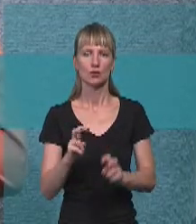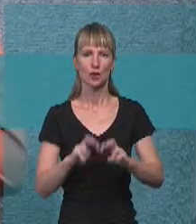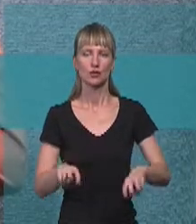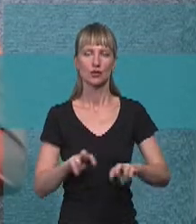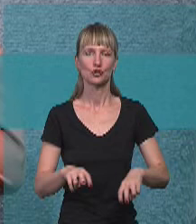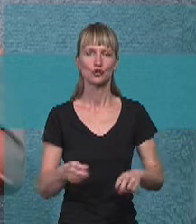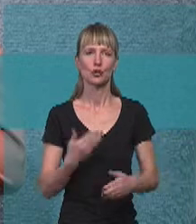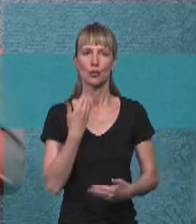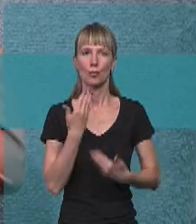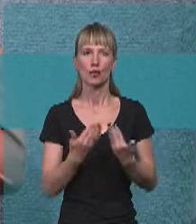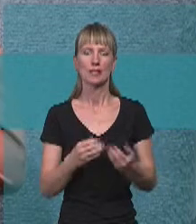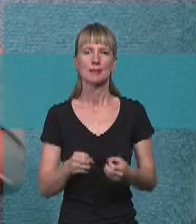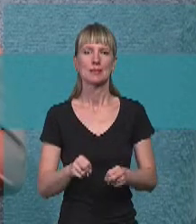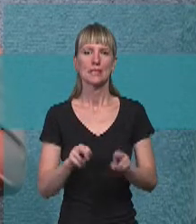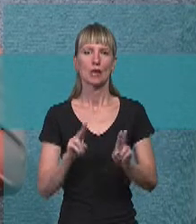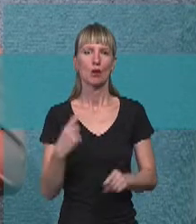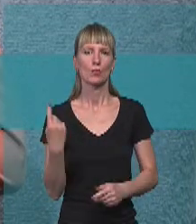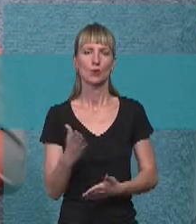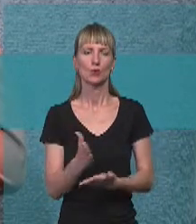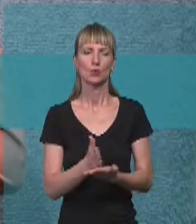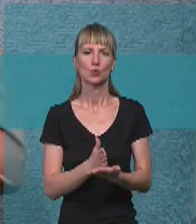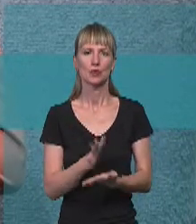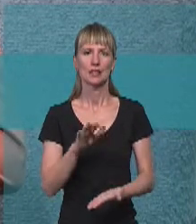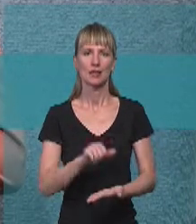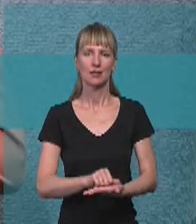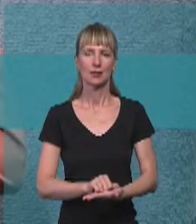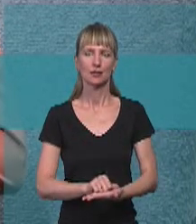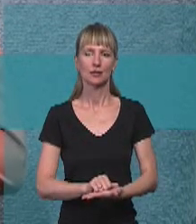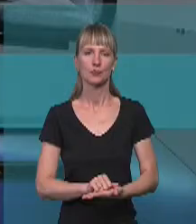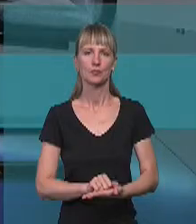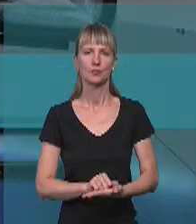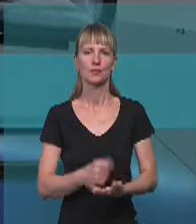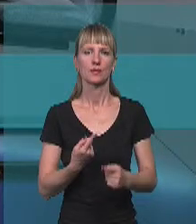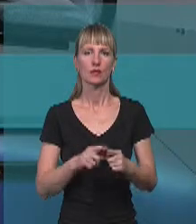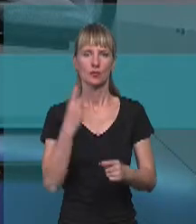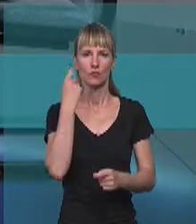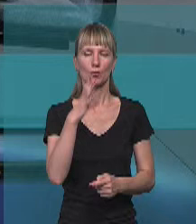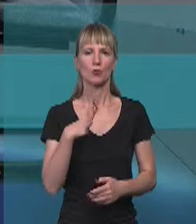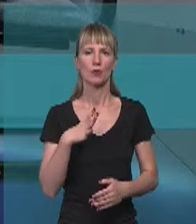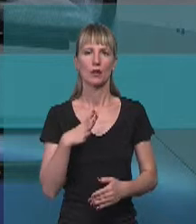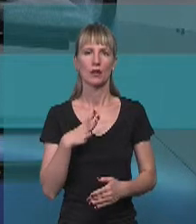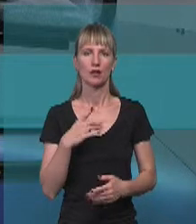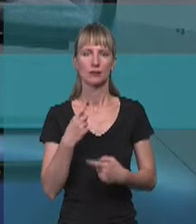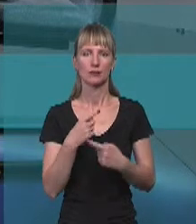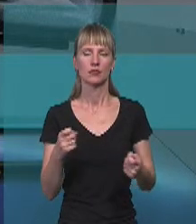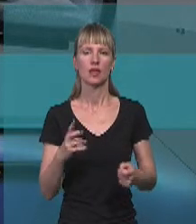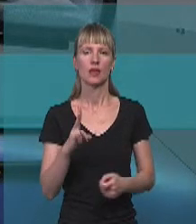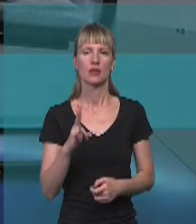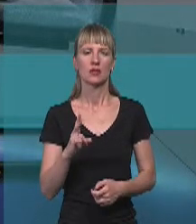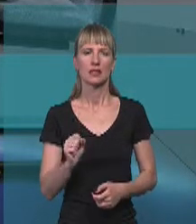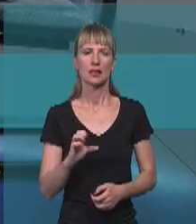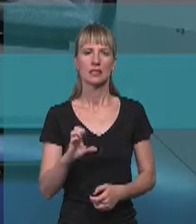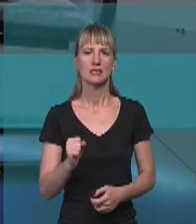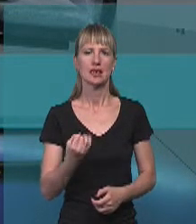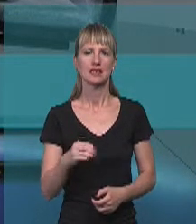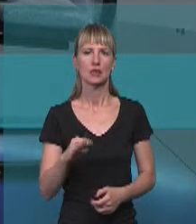дослідження спеціалістами обласної служби зайнятості. Цю інформацію була оприлюднена на